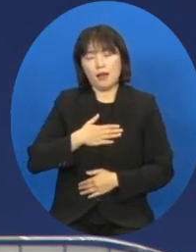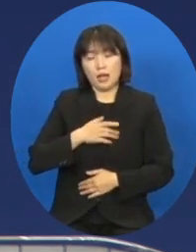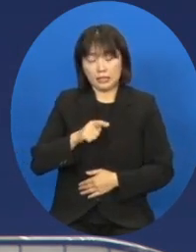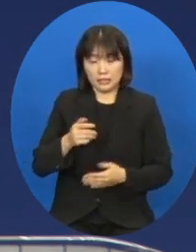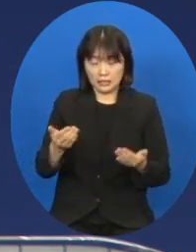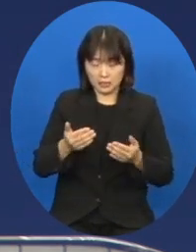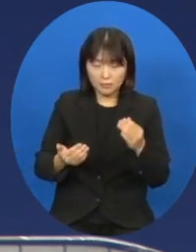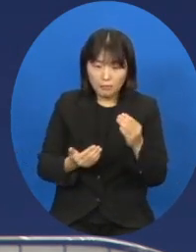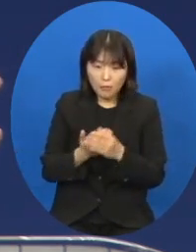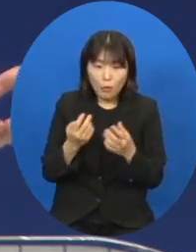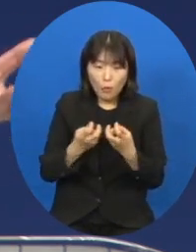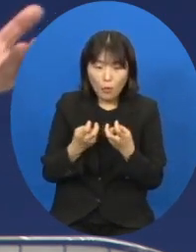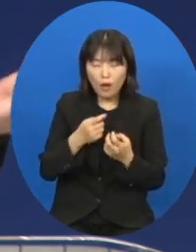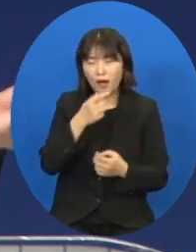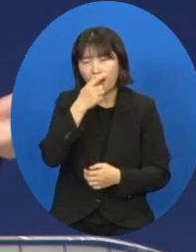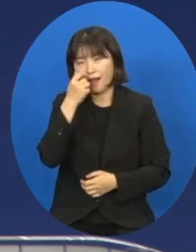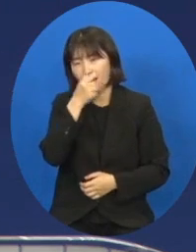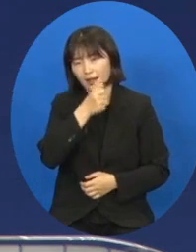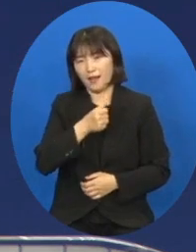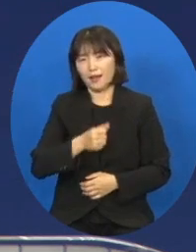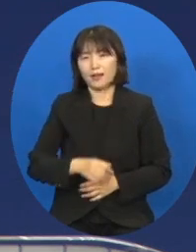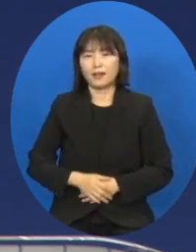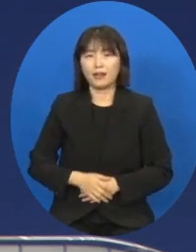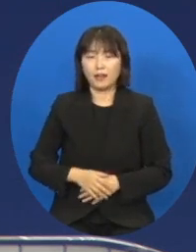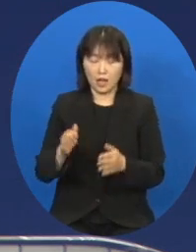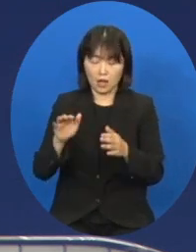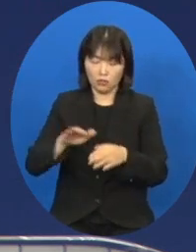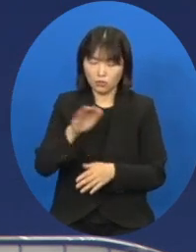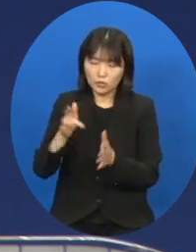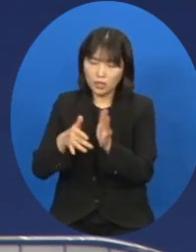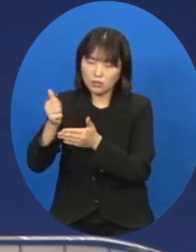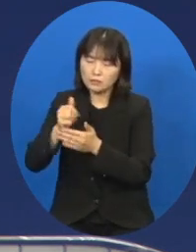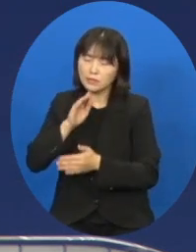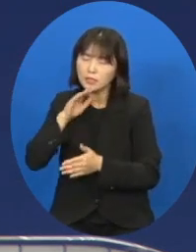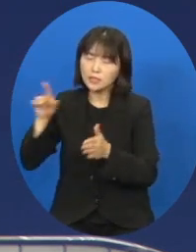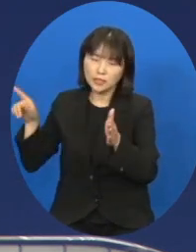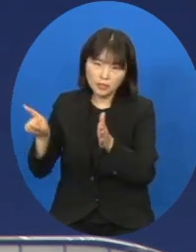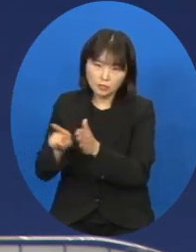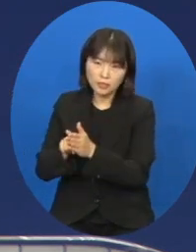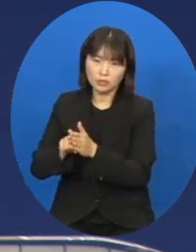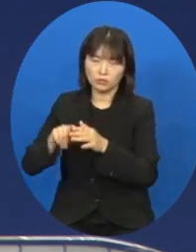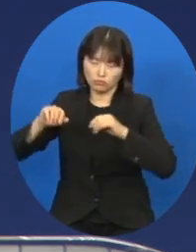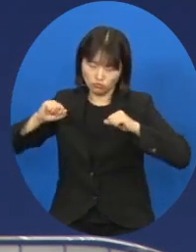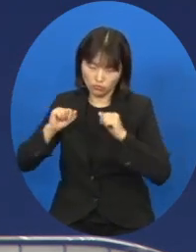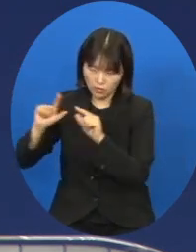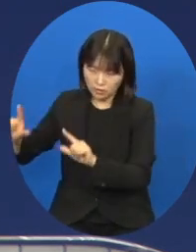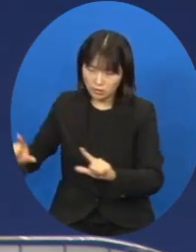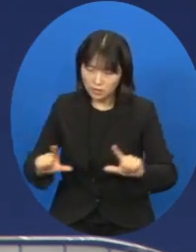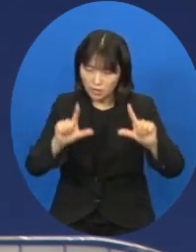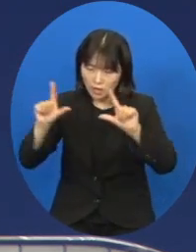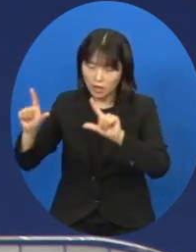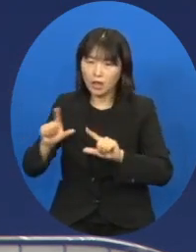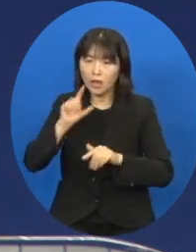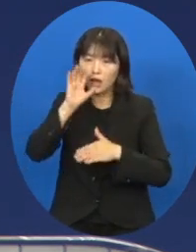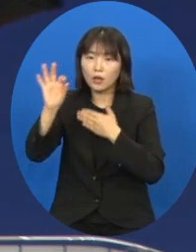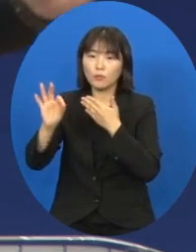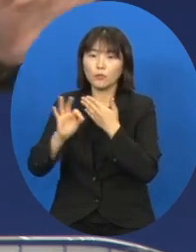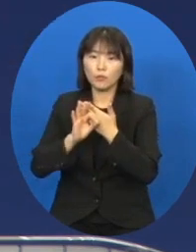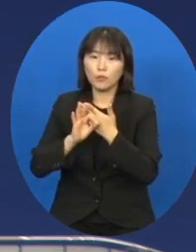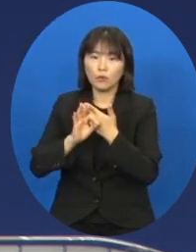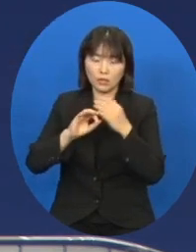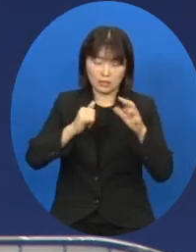일어난 건지. 우리도 예수님을 진짜 믿고 순종의 삶을 살아보면 세상 사람